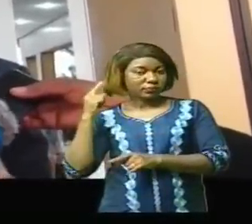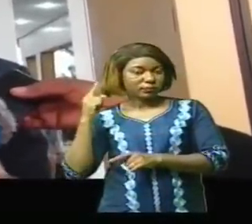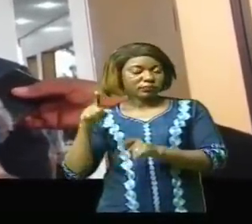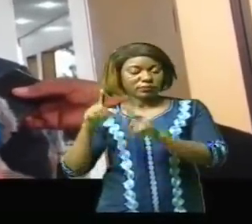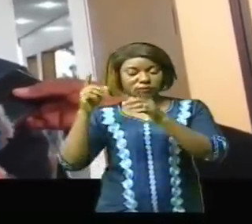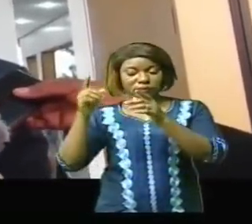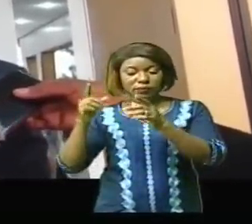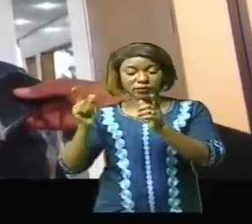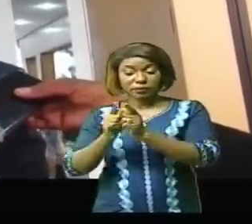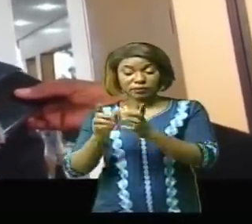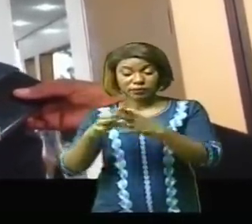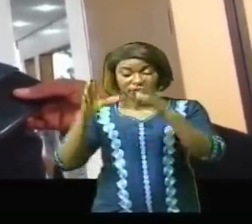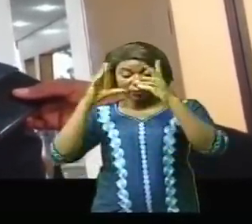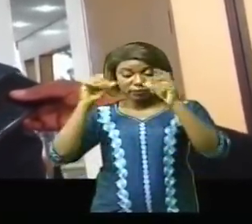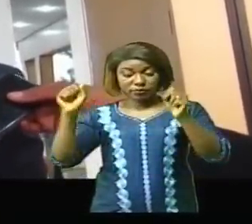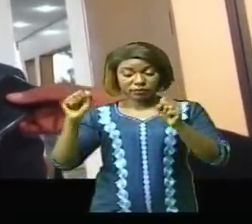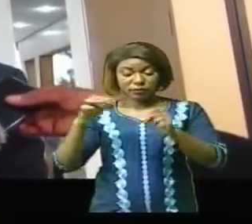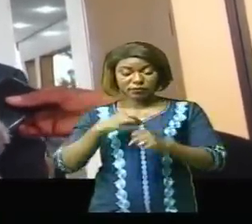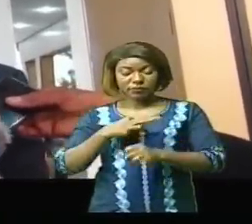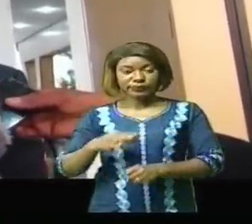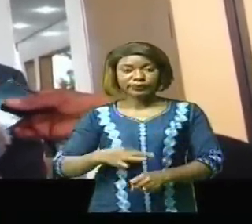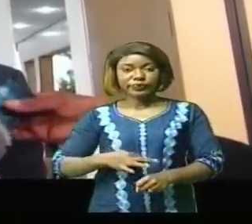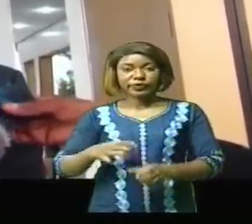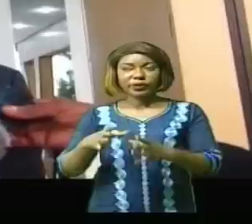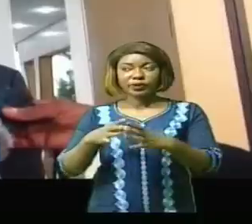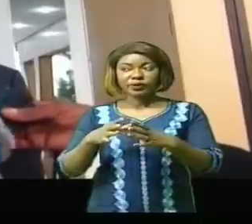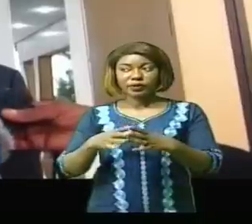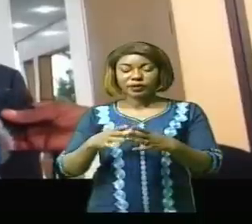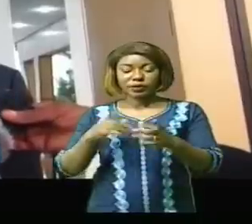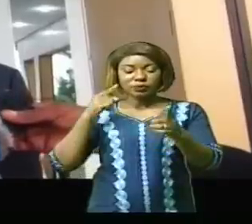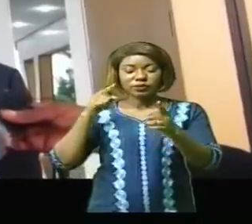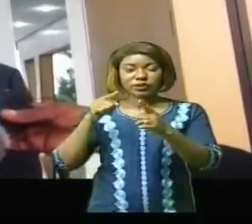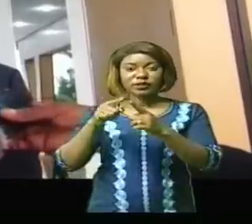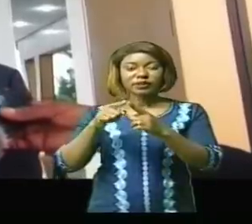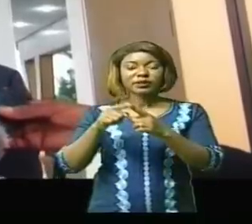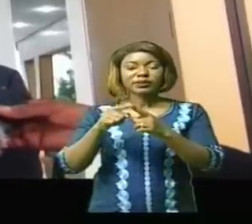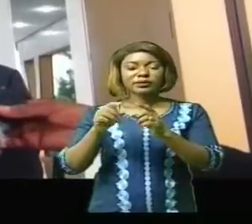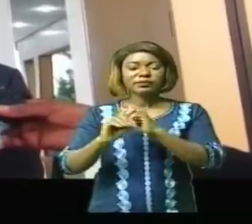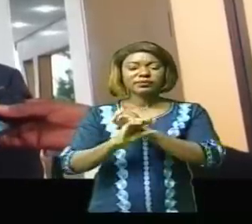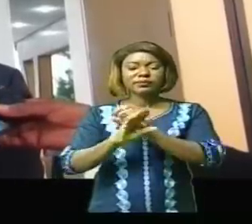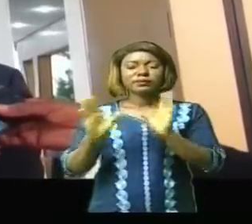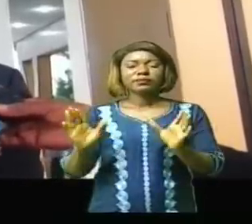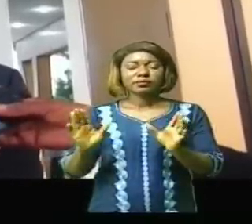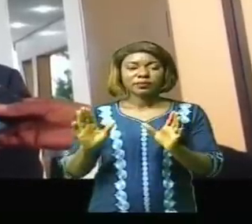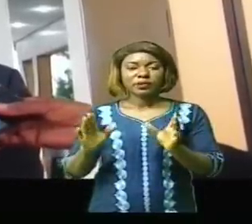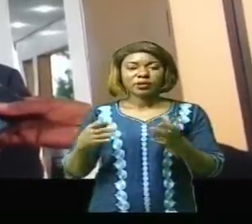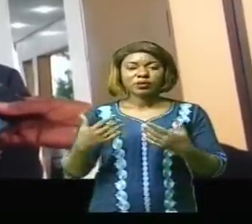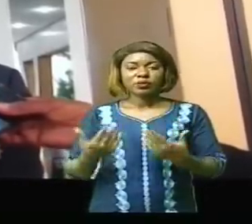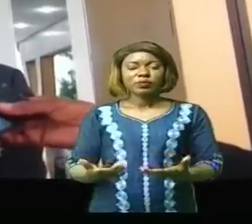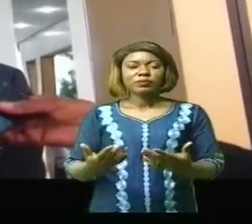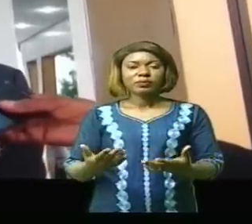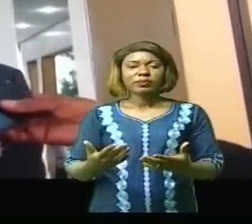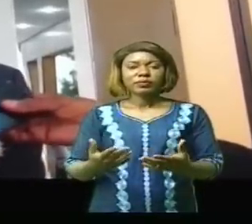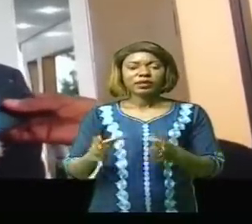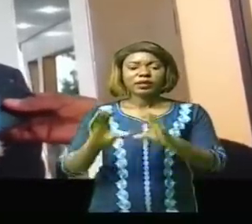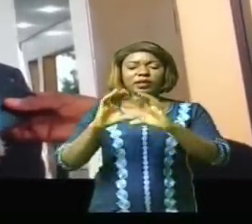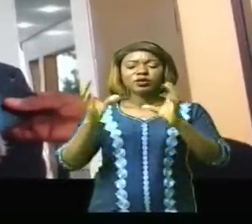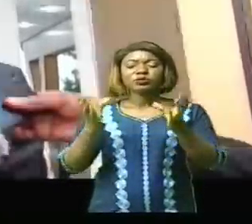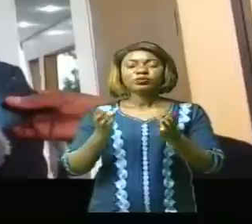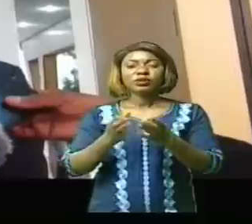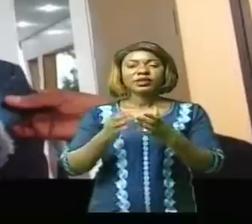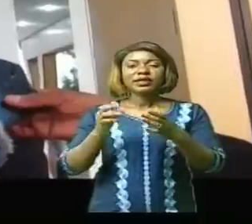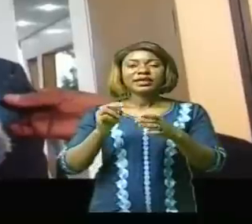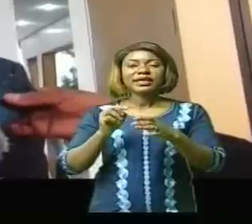président Tshisekedi avec un objectif très très clair, comment la communauté